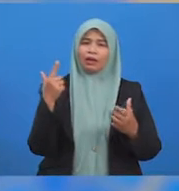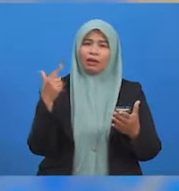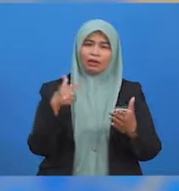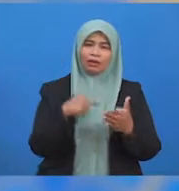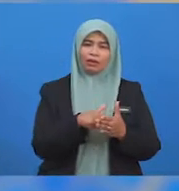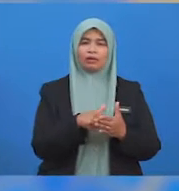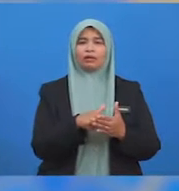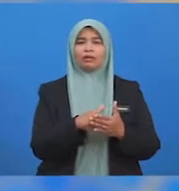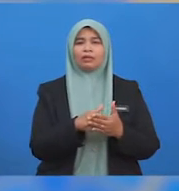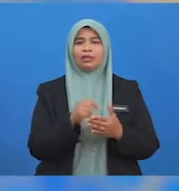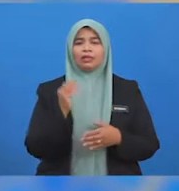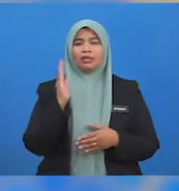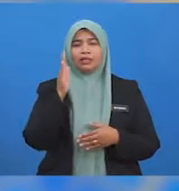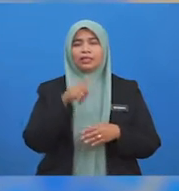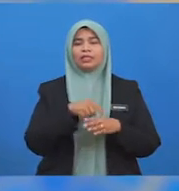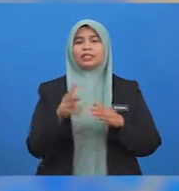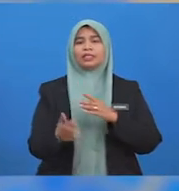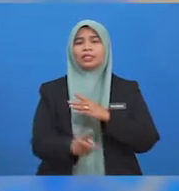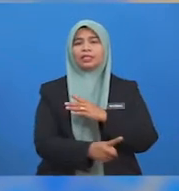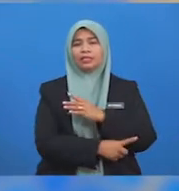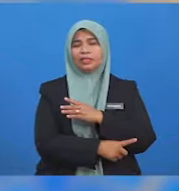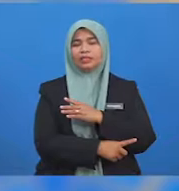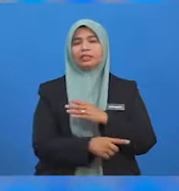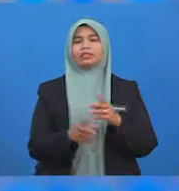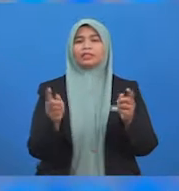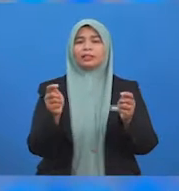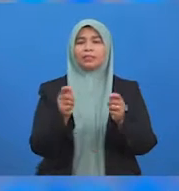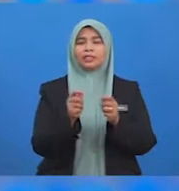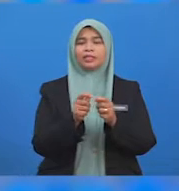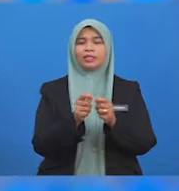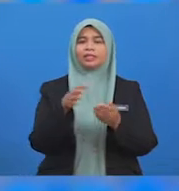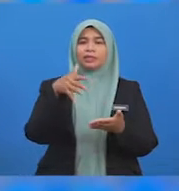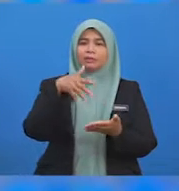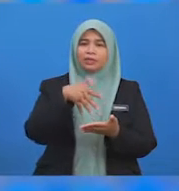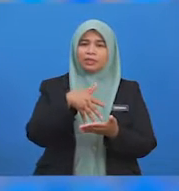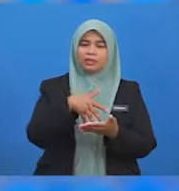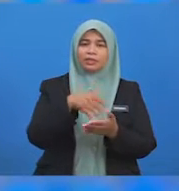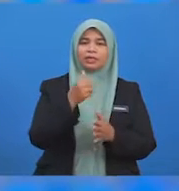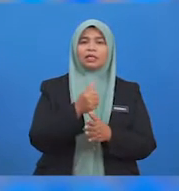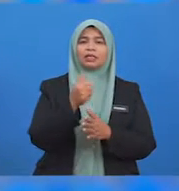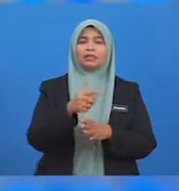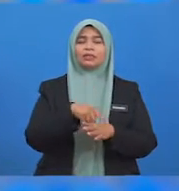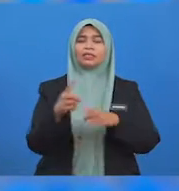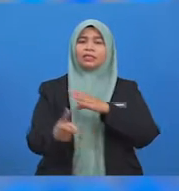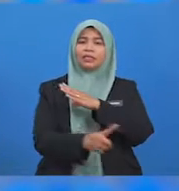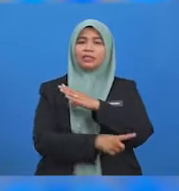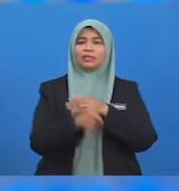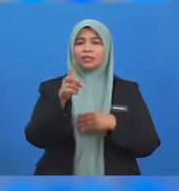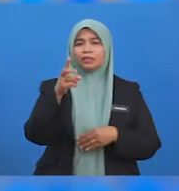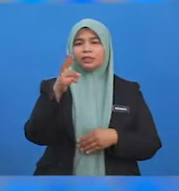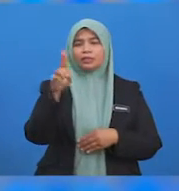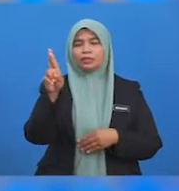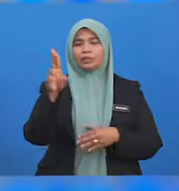seperti dipenjarakan atau didenda RM1,000. Hukuman penjara dan denda ini